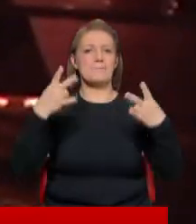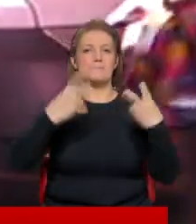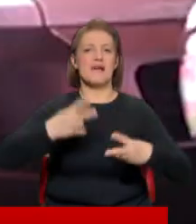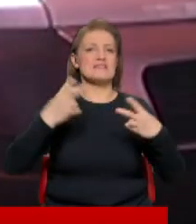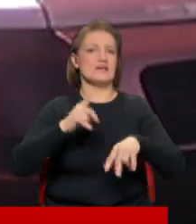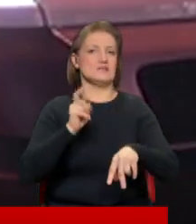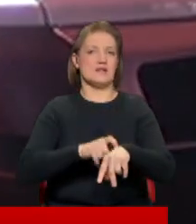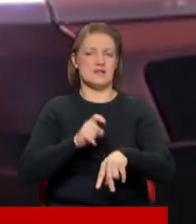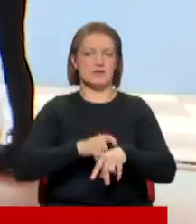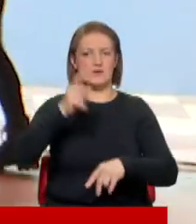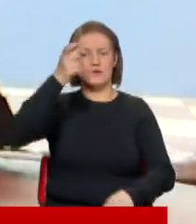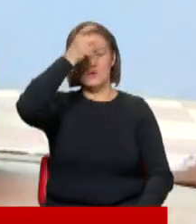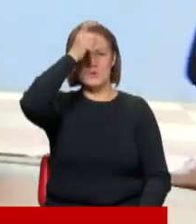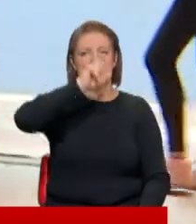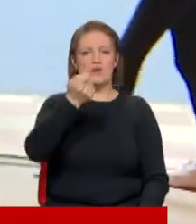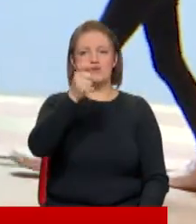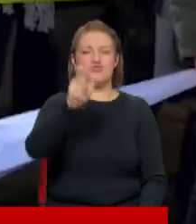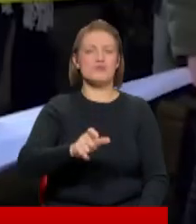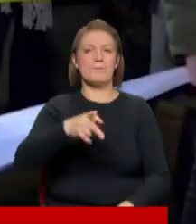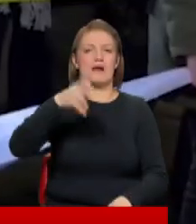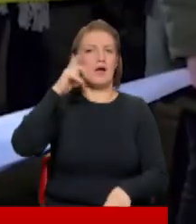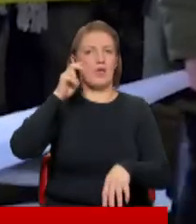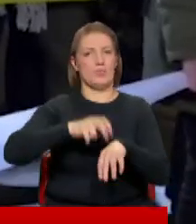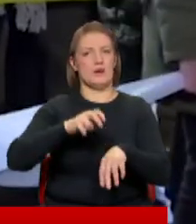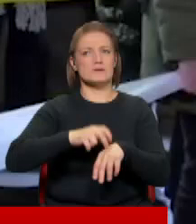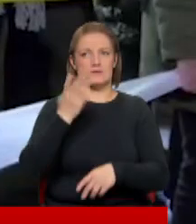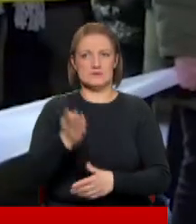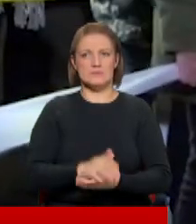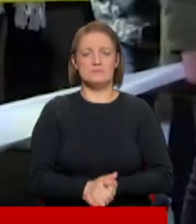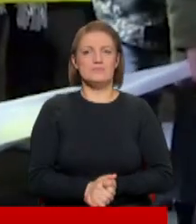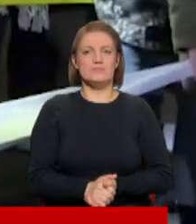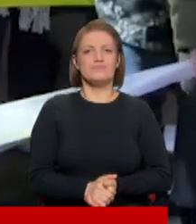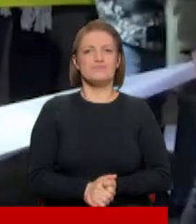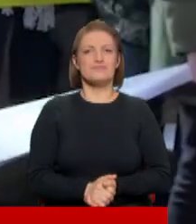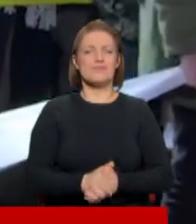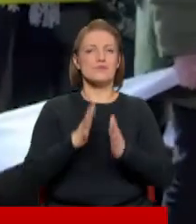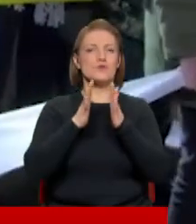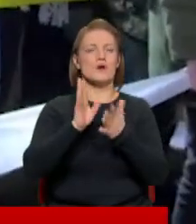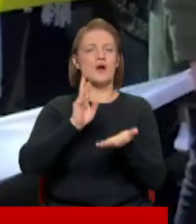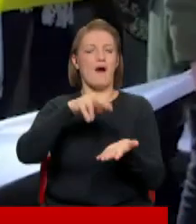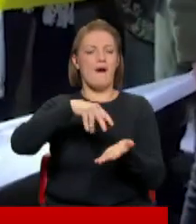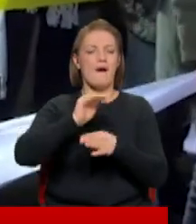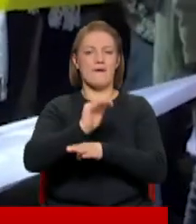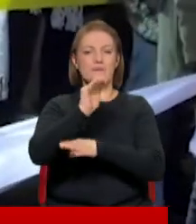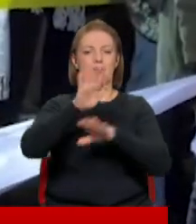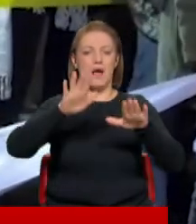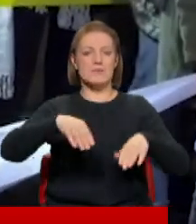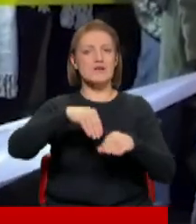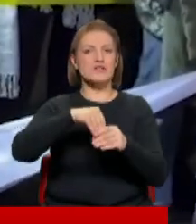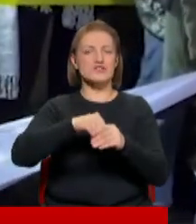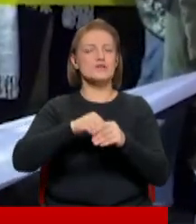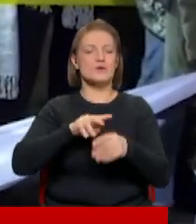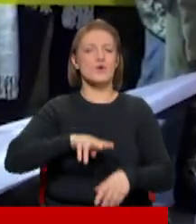mesai saatlerini Türkiye İşçi Partisi de hatırlattı. Öğrenmek, üretmek için değil, hayatta kalmak için yollara düşen